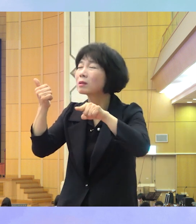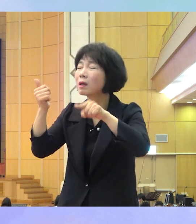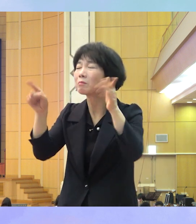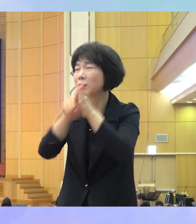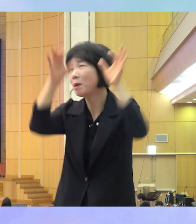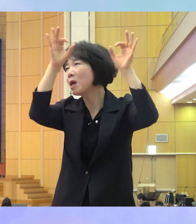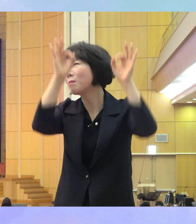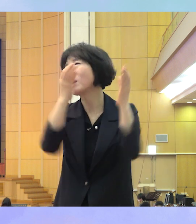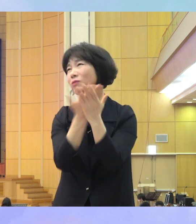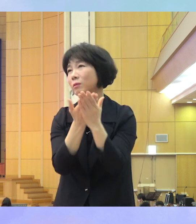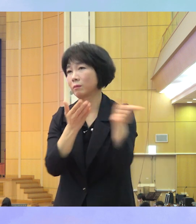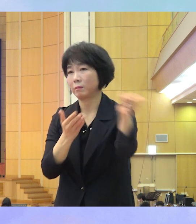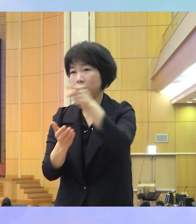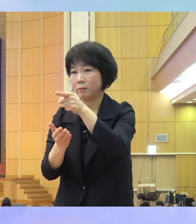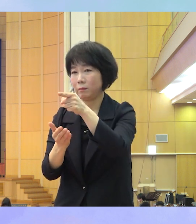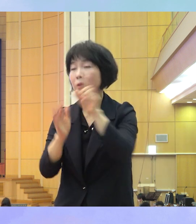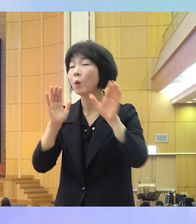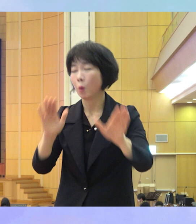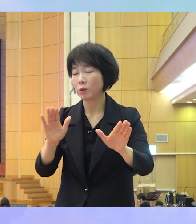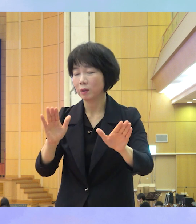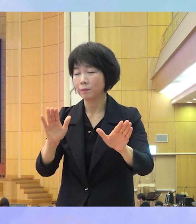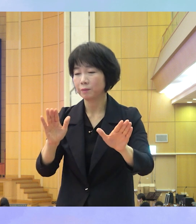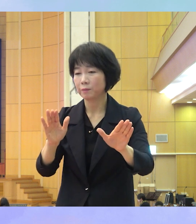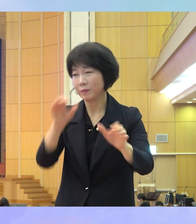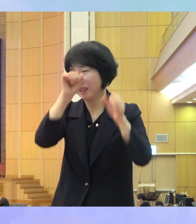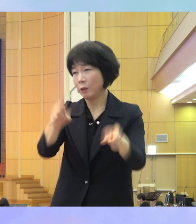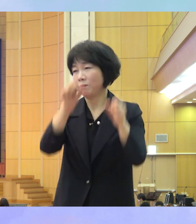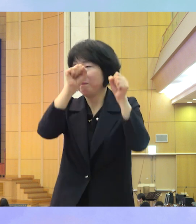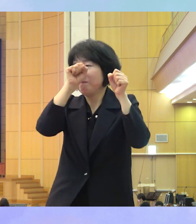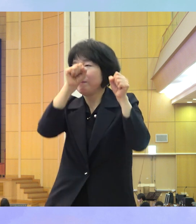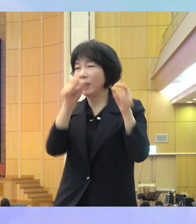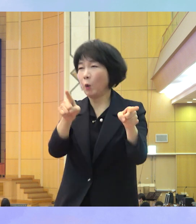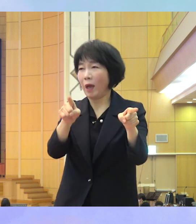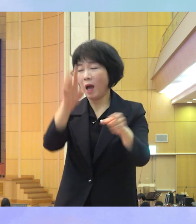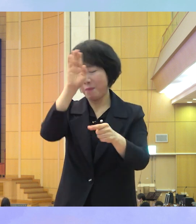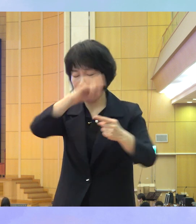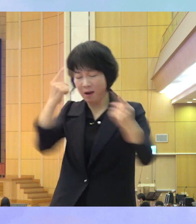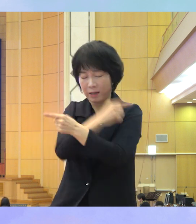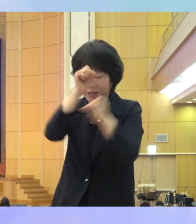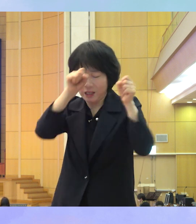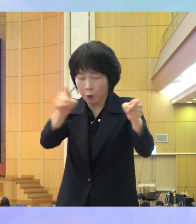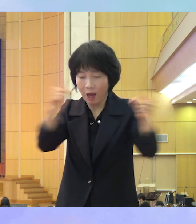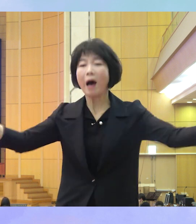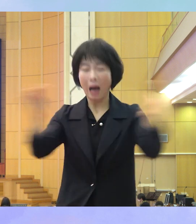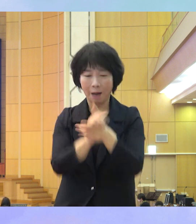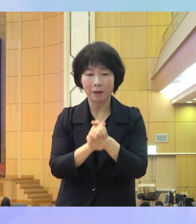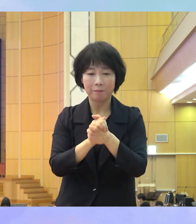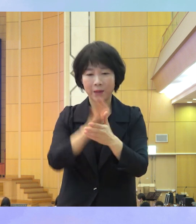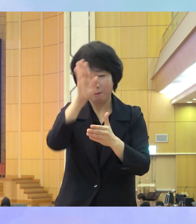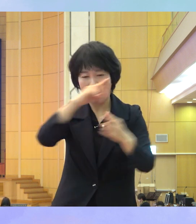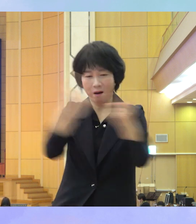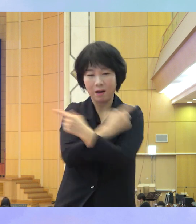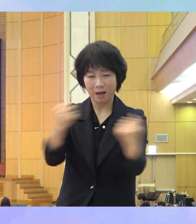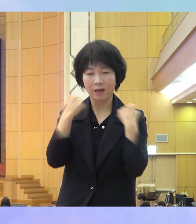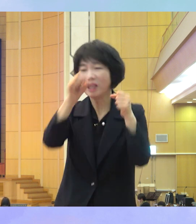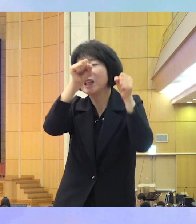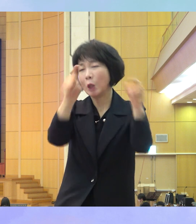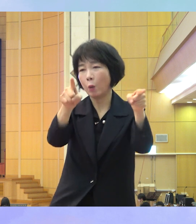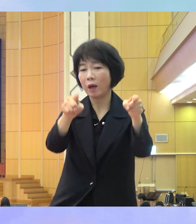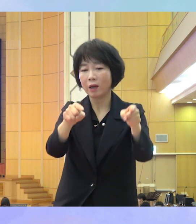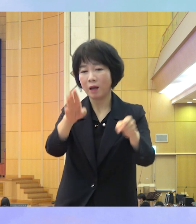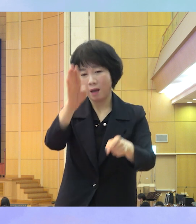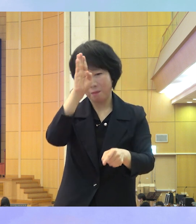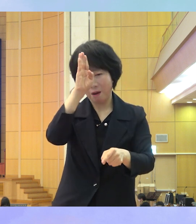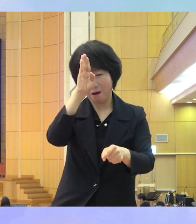놔도 낫는다고 했는데 오늘 이 기회가 치료하는 기회입니다. 나을 수 있는 기회입니다.